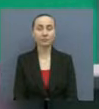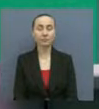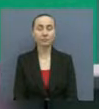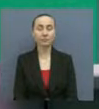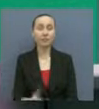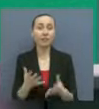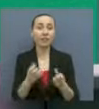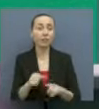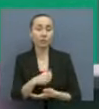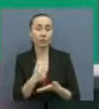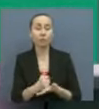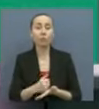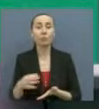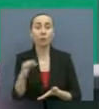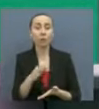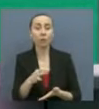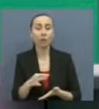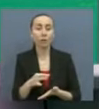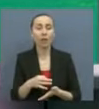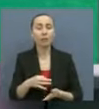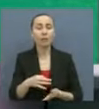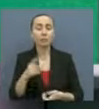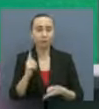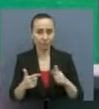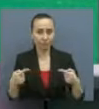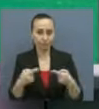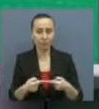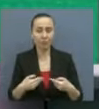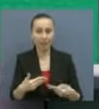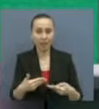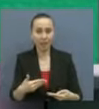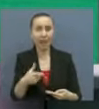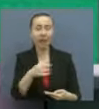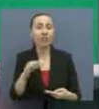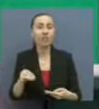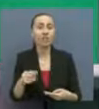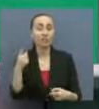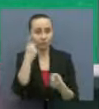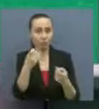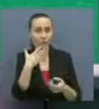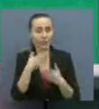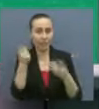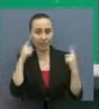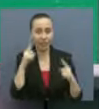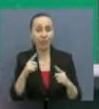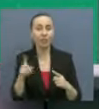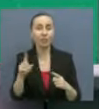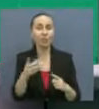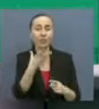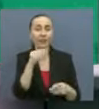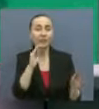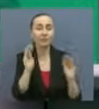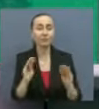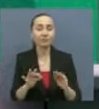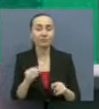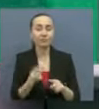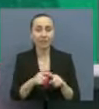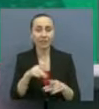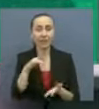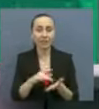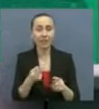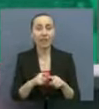На прием к акиму области с конкретным предложением. Горожане озвучили свои идеи по благоустройству областного центра, созданию аллеи,